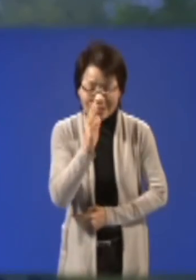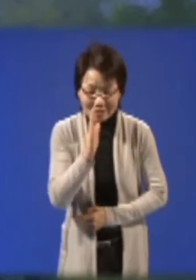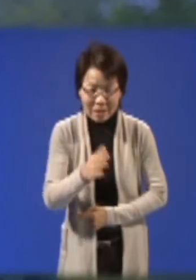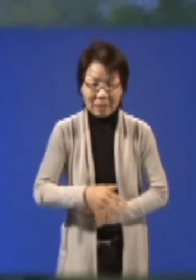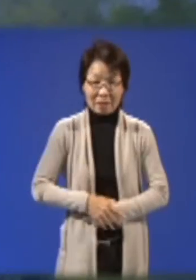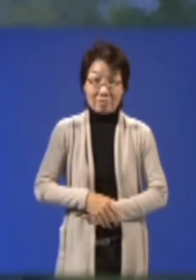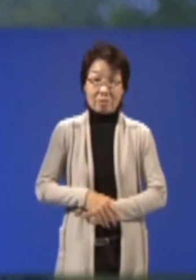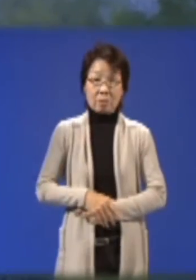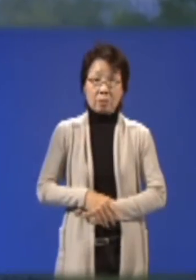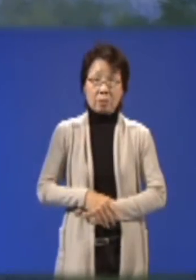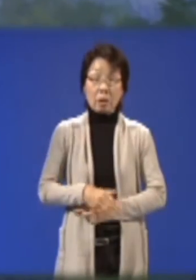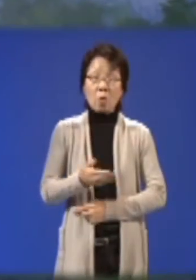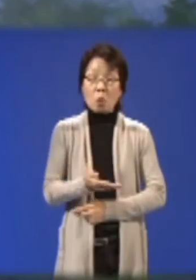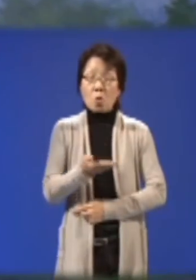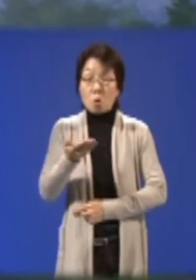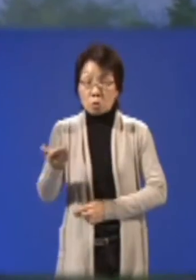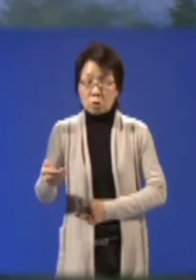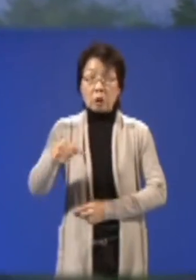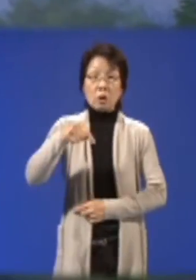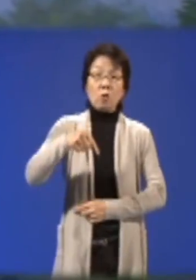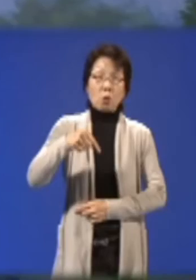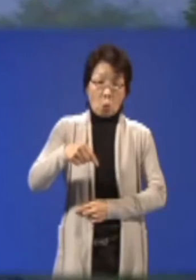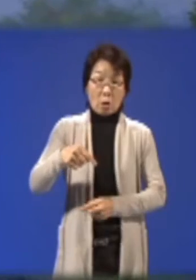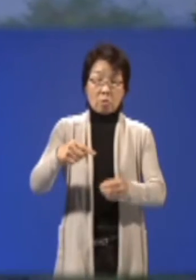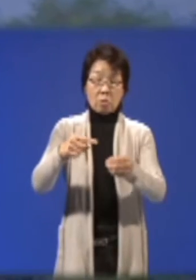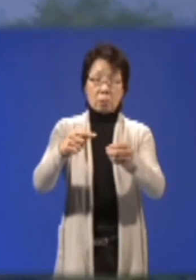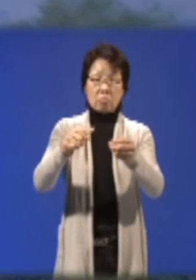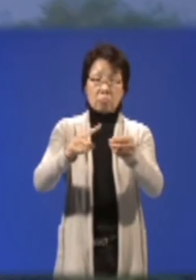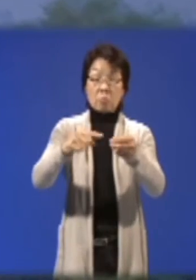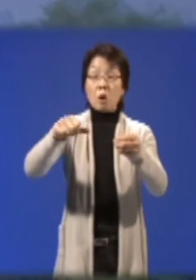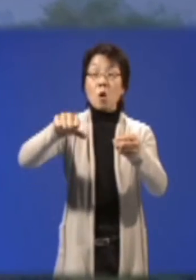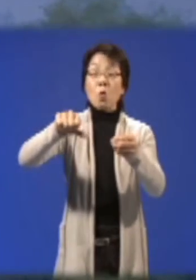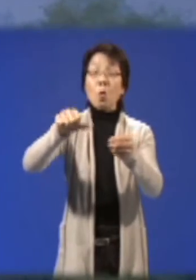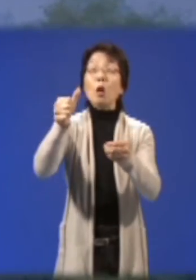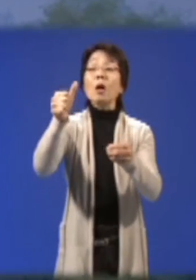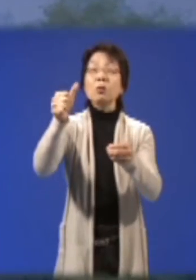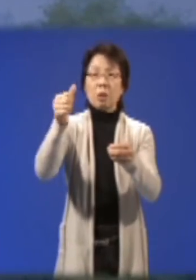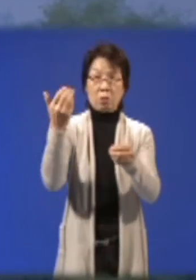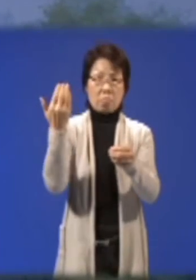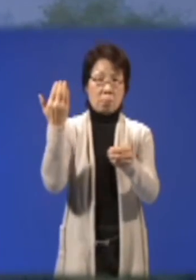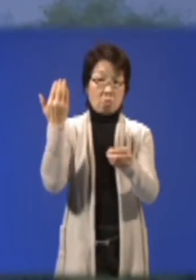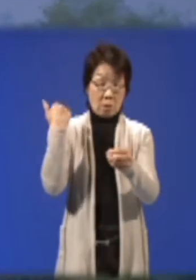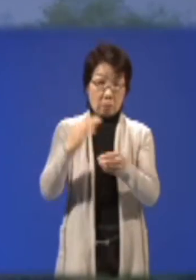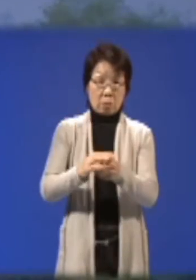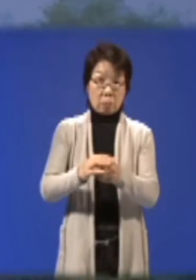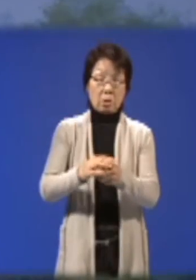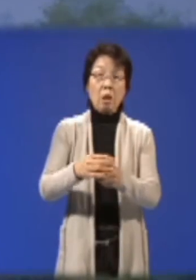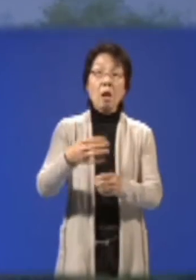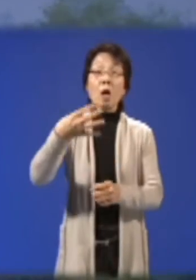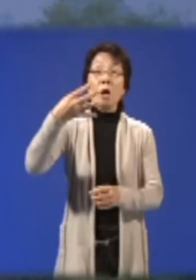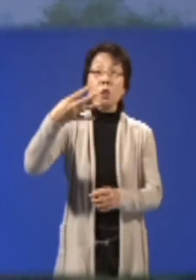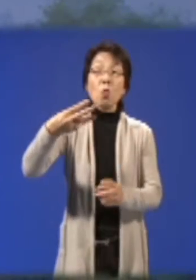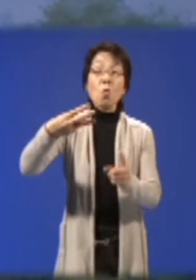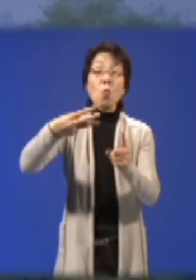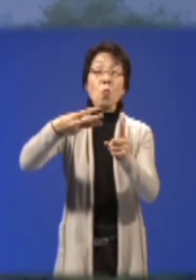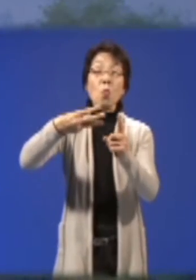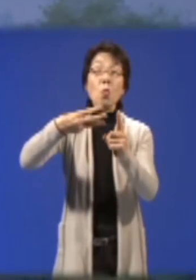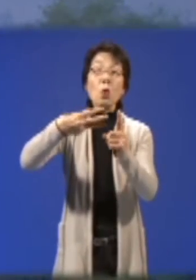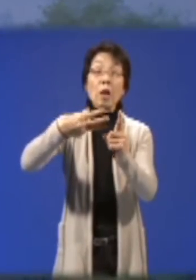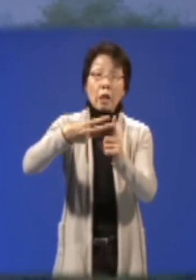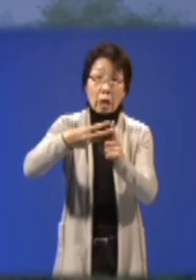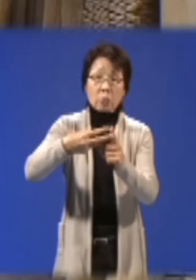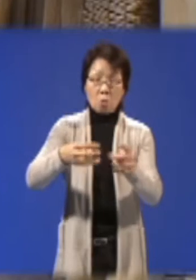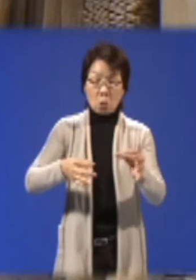このコーナーはですね、今から500年ほど前、四日の市といいまして、